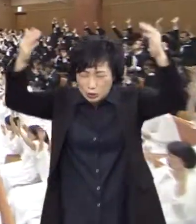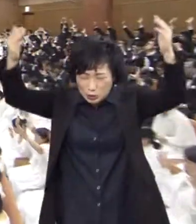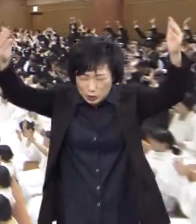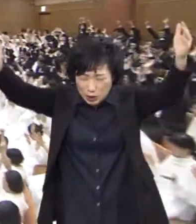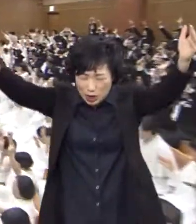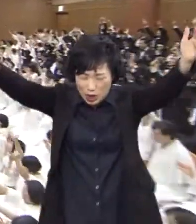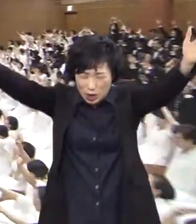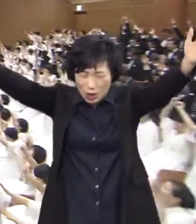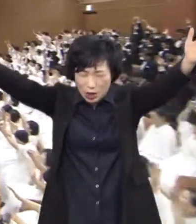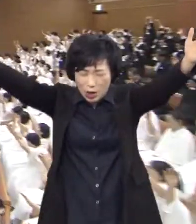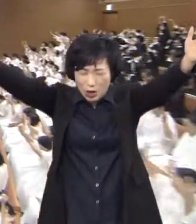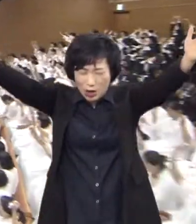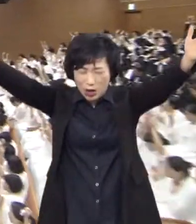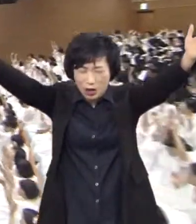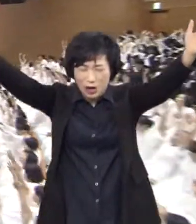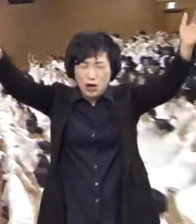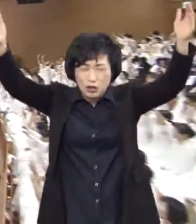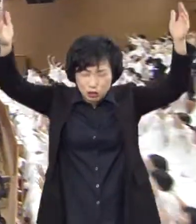주여,